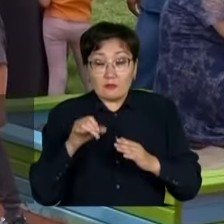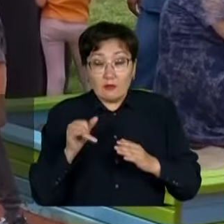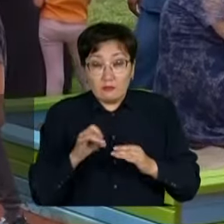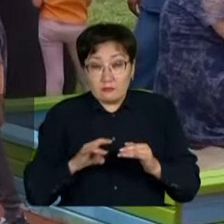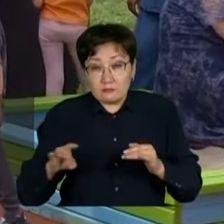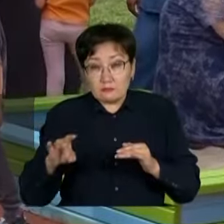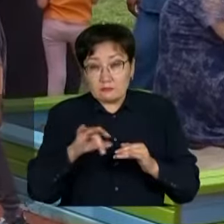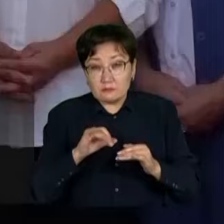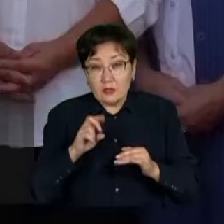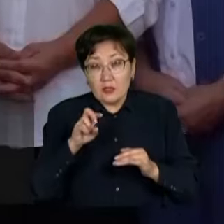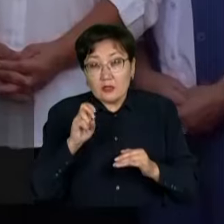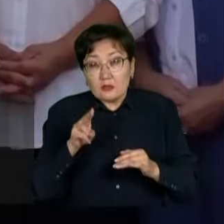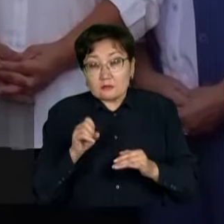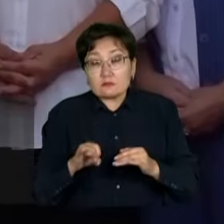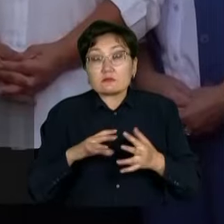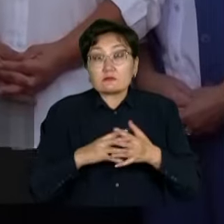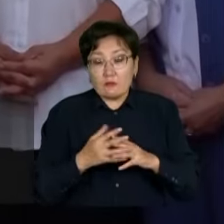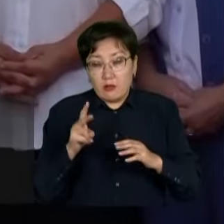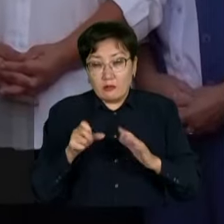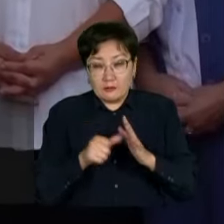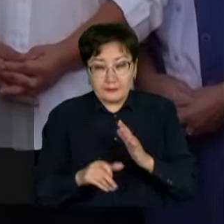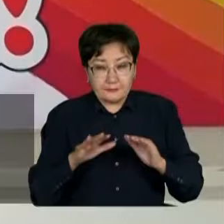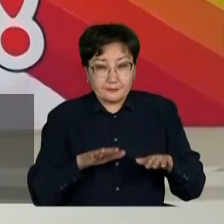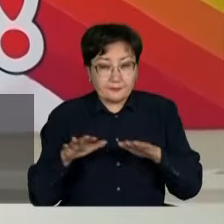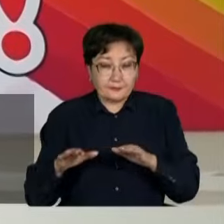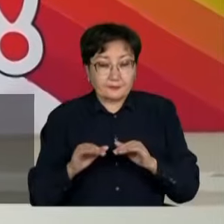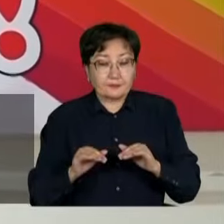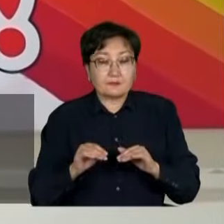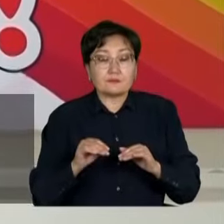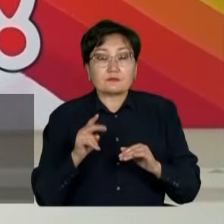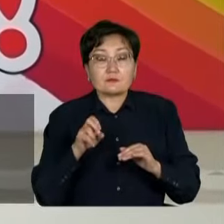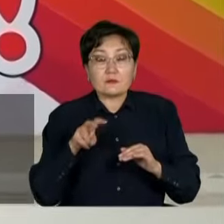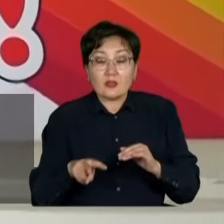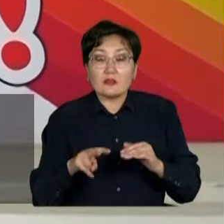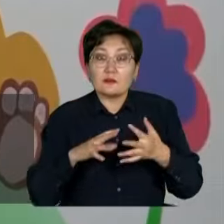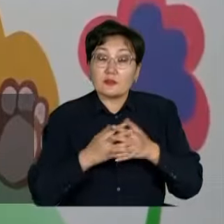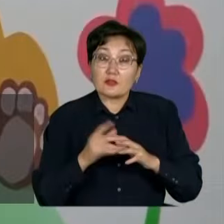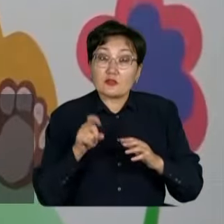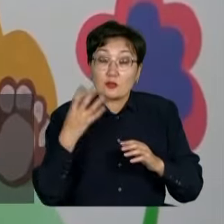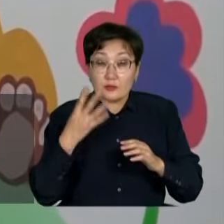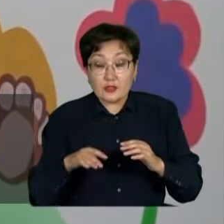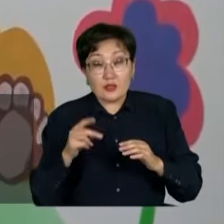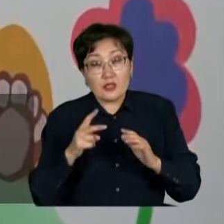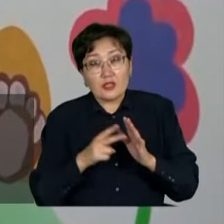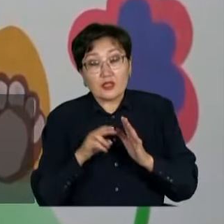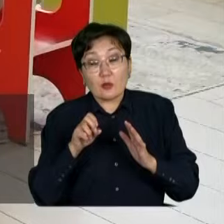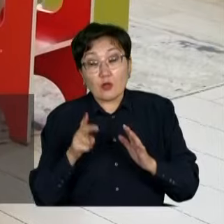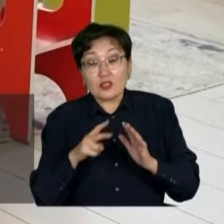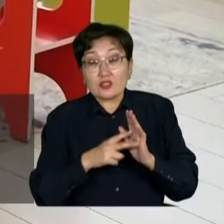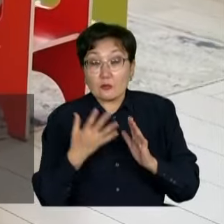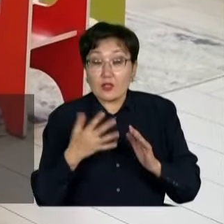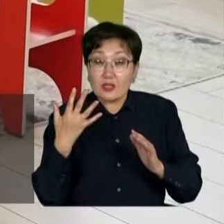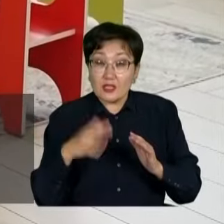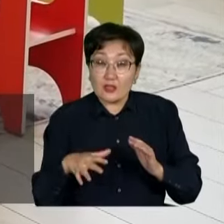ауданының Балпық би елді мекенінде 265 орындық, Панфиловтың Көктал ауылында 140, Кербұлақта 75, ал Ескелдіде 50